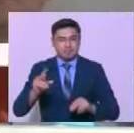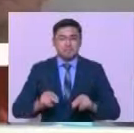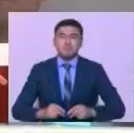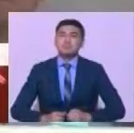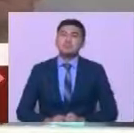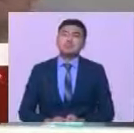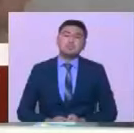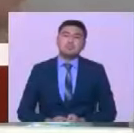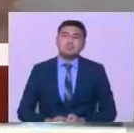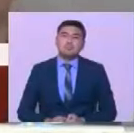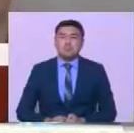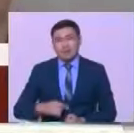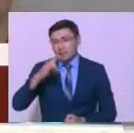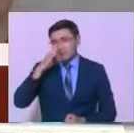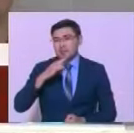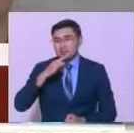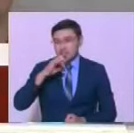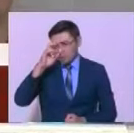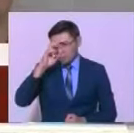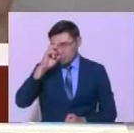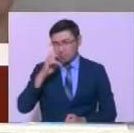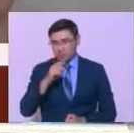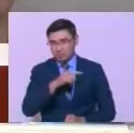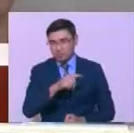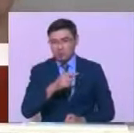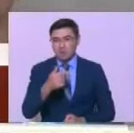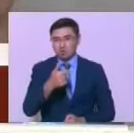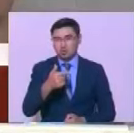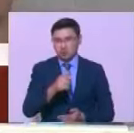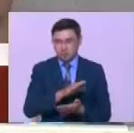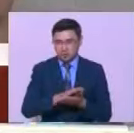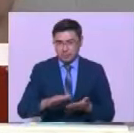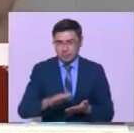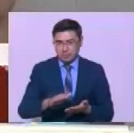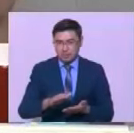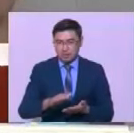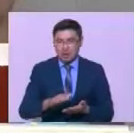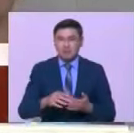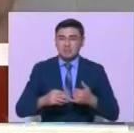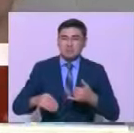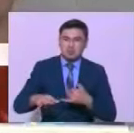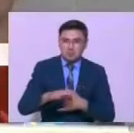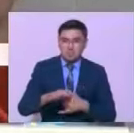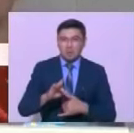Еліміздегі Қазақстан Республикасының азаматының отан алдындағы, елінің жерін алдындағы